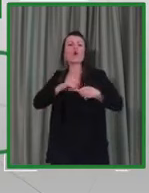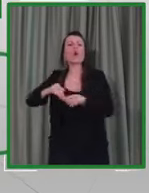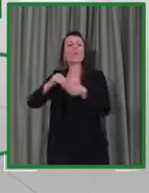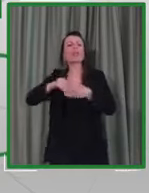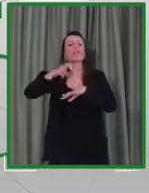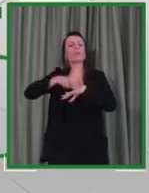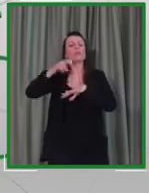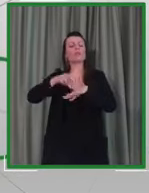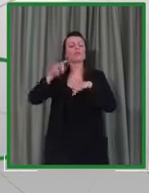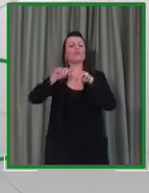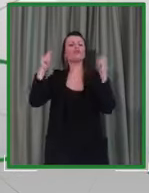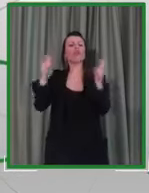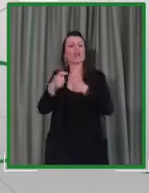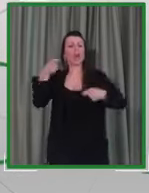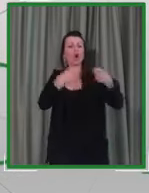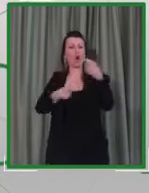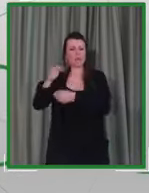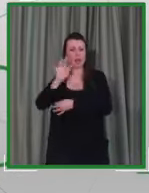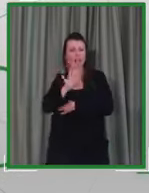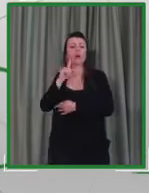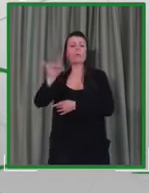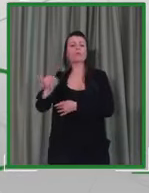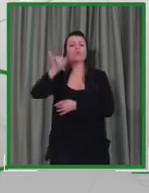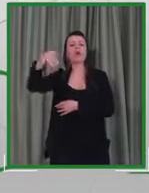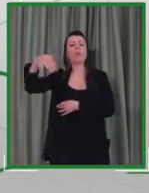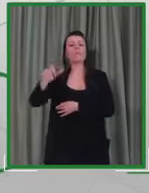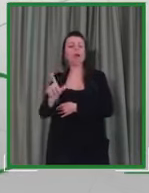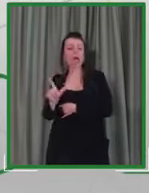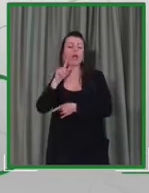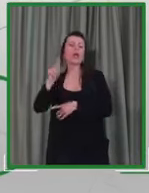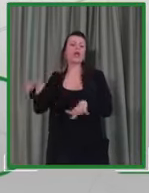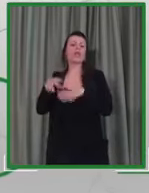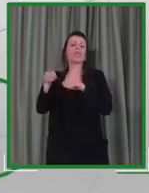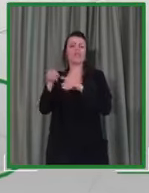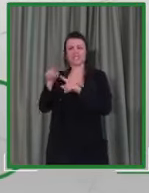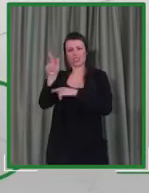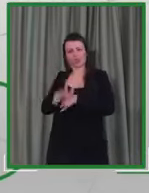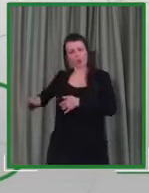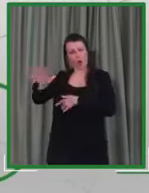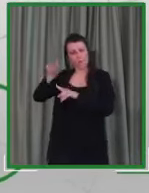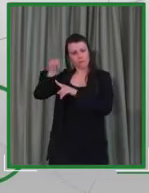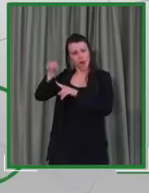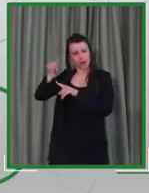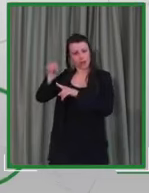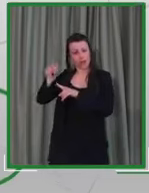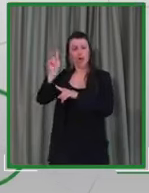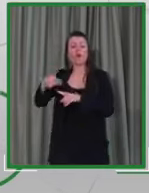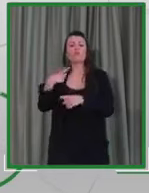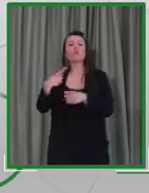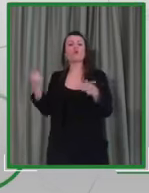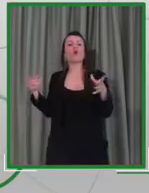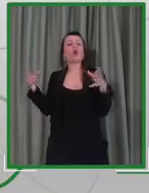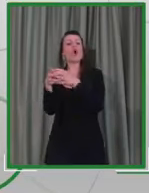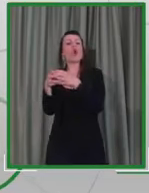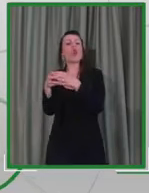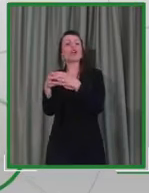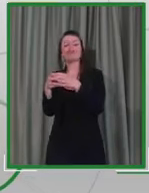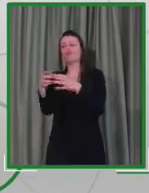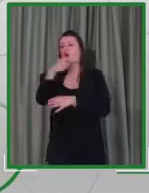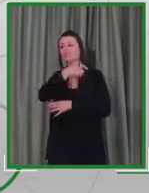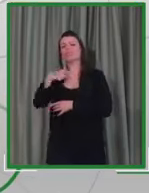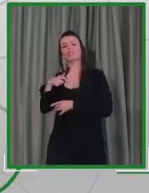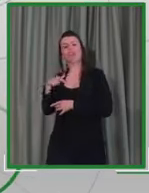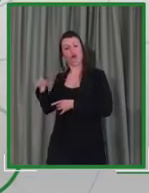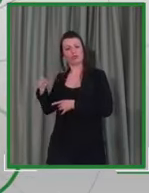l'iniziativa medica lombarda iml molto importanti sul territorio e dal collegio dei sindaci di bergamo oggi c'era anche